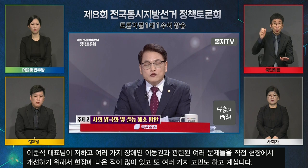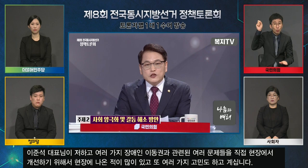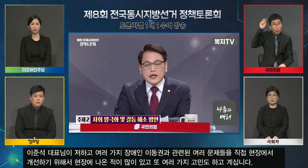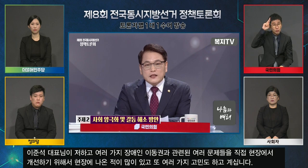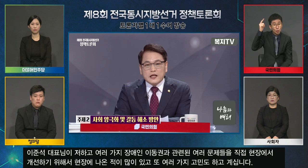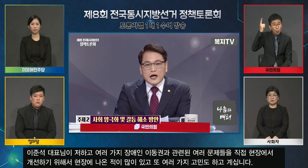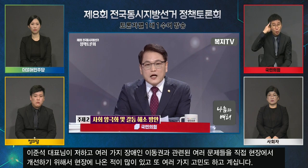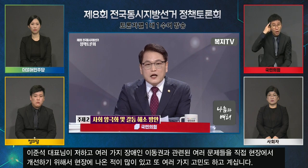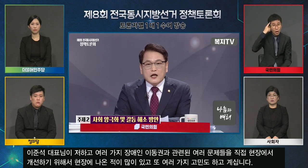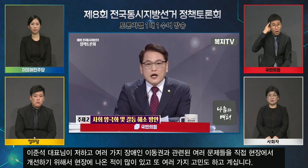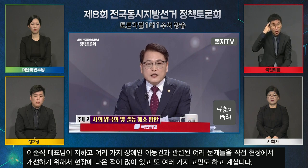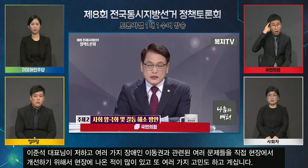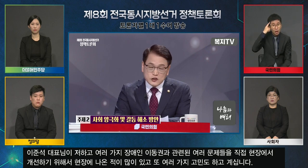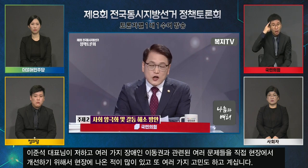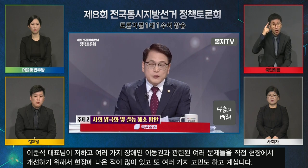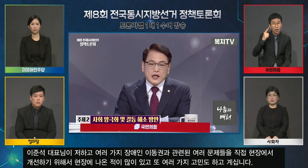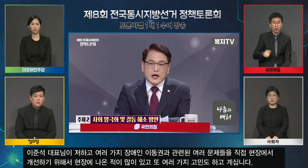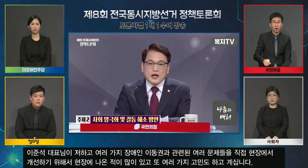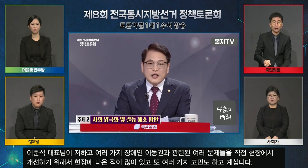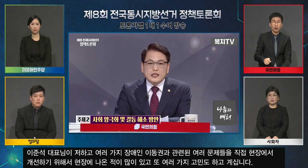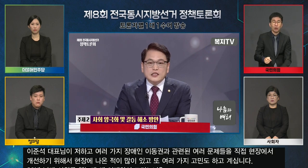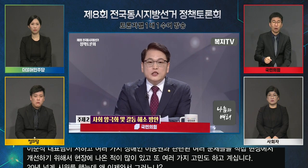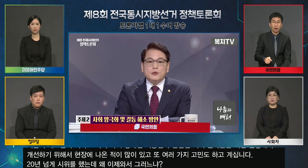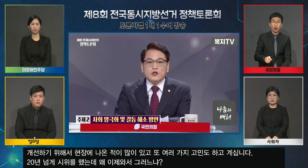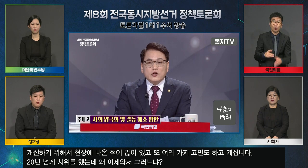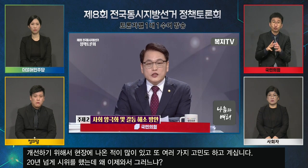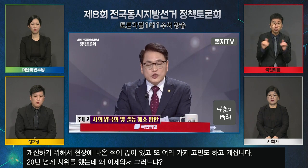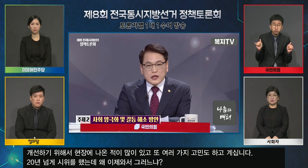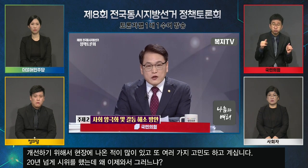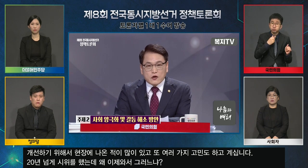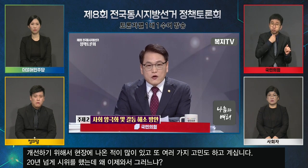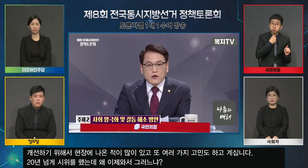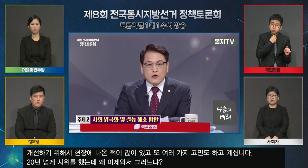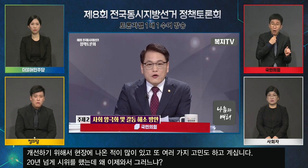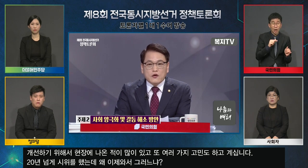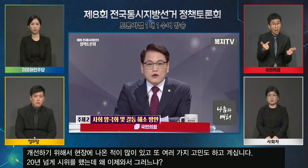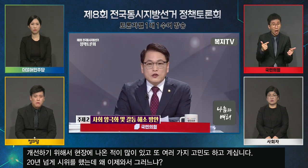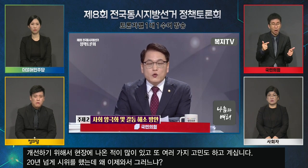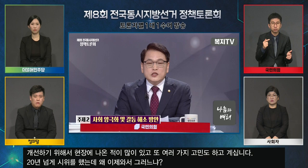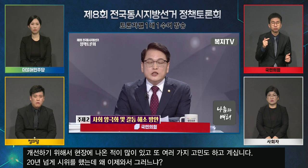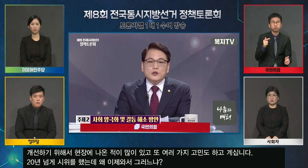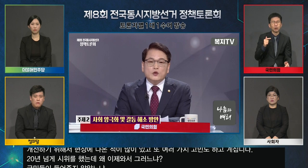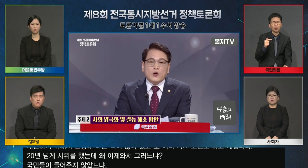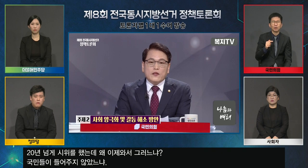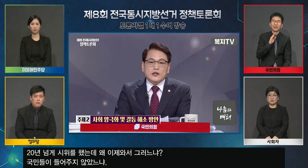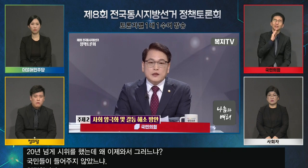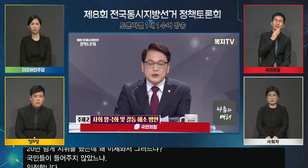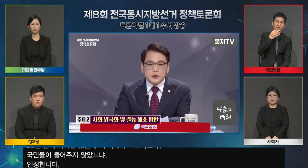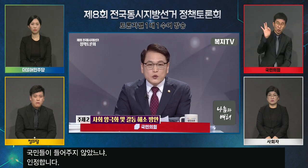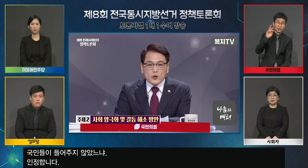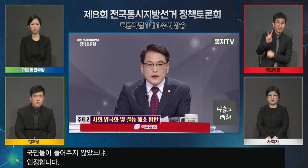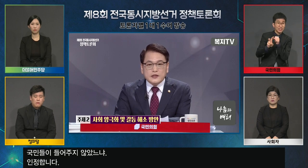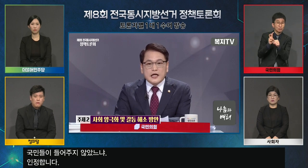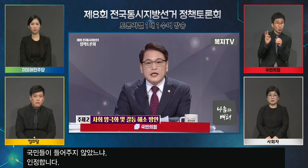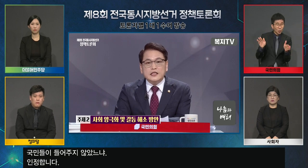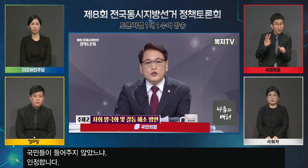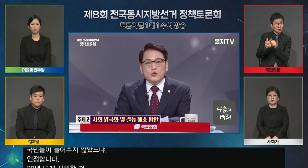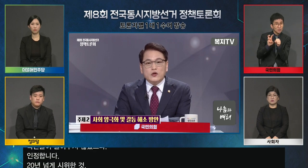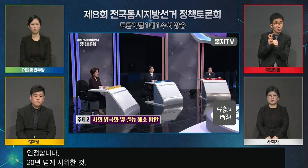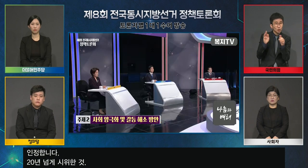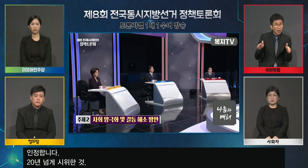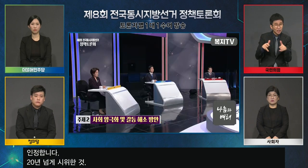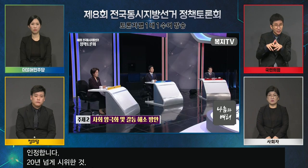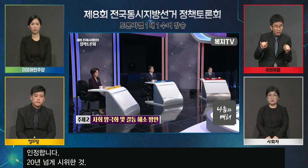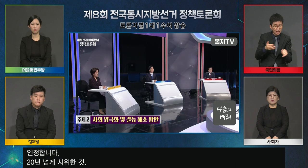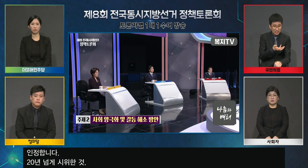국민들이 들어주지 않았느냐. 인정합니다. 20년 넘게 시한 거. 그리고 20년 동안, 30년 동안 장애인